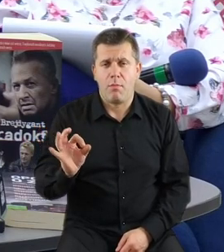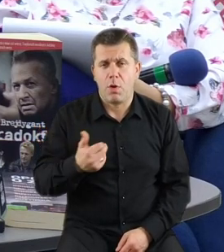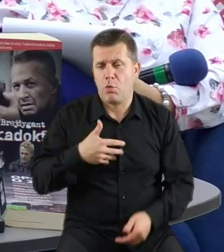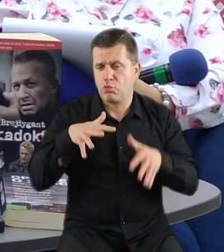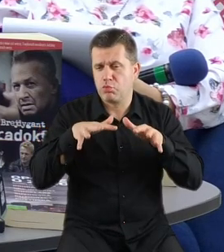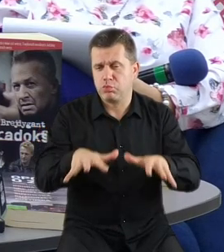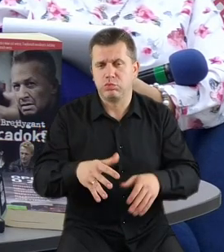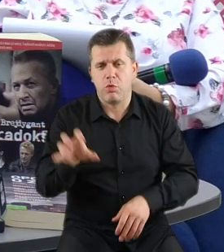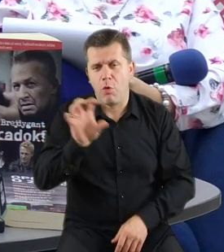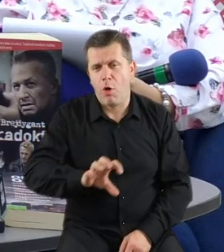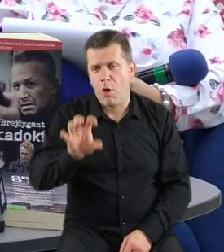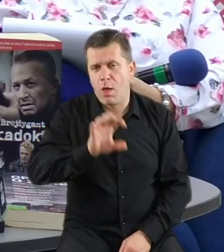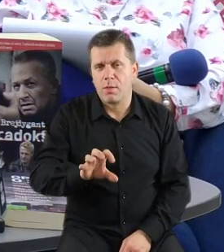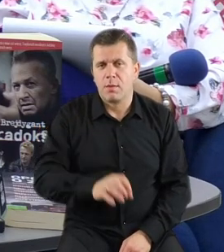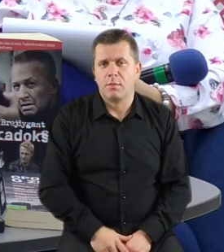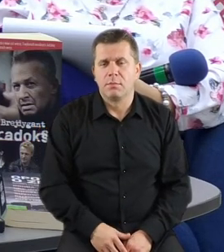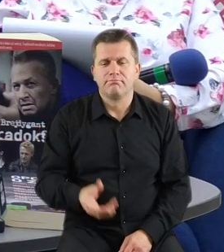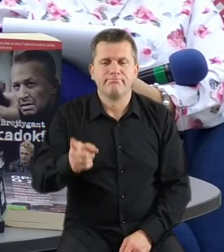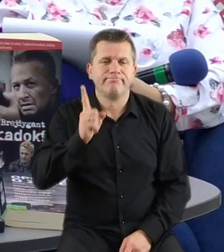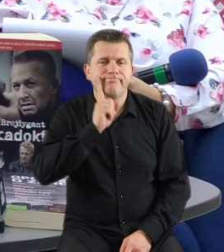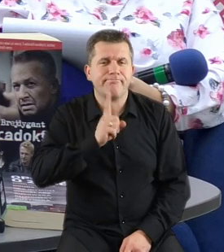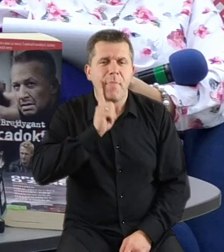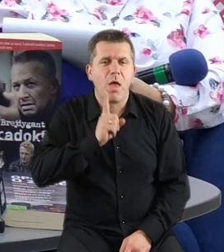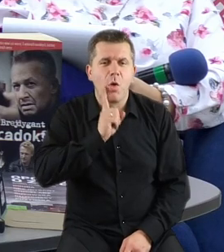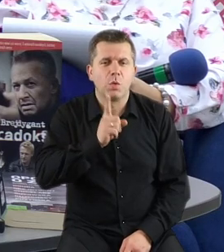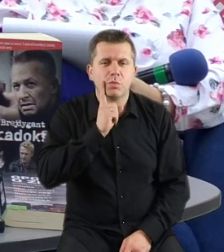dość dużo oglądali, kanon męskości